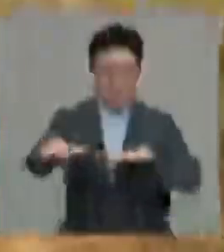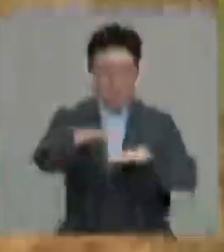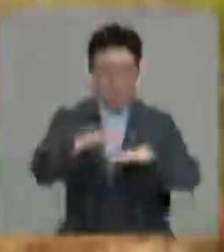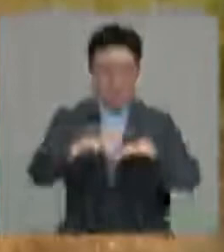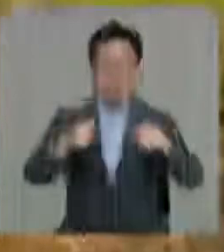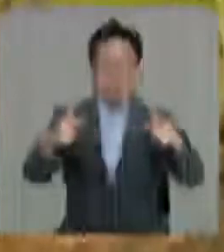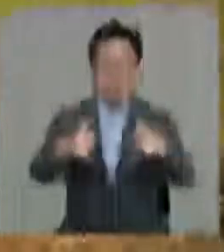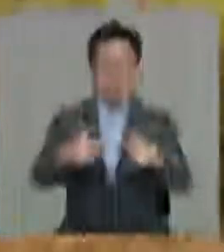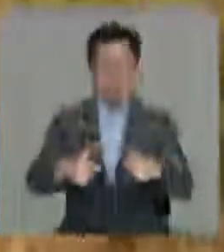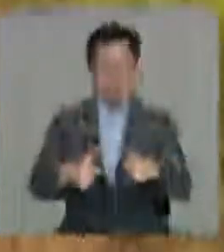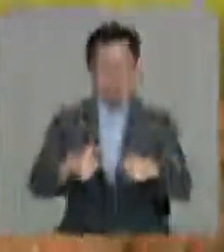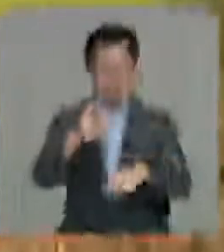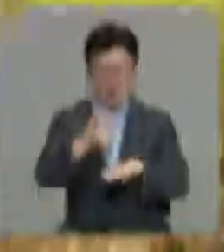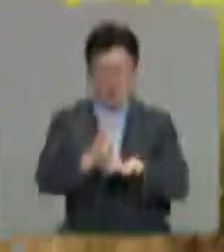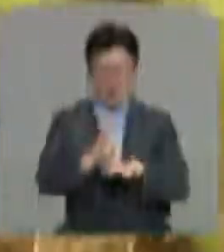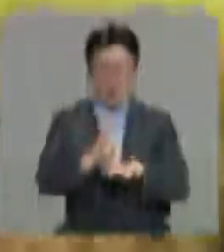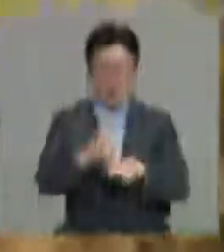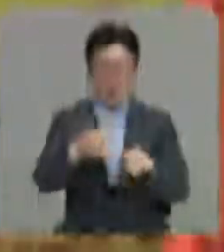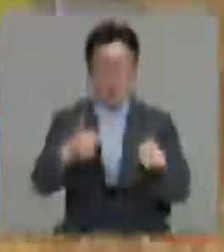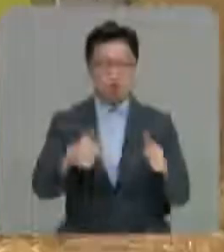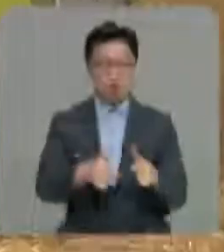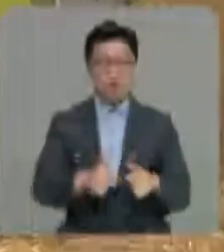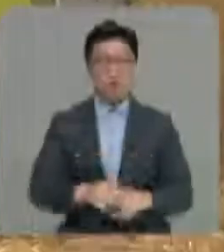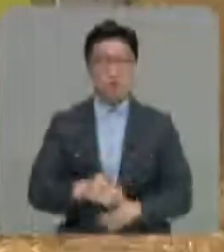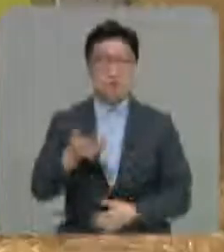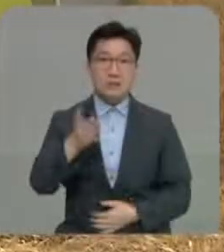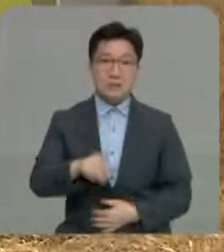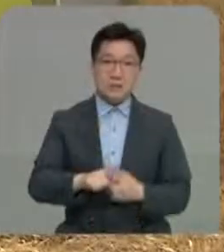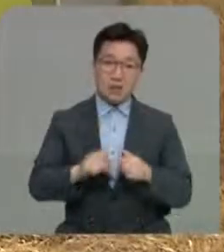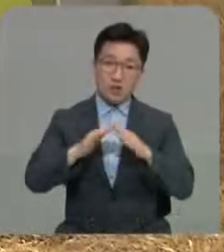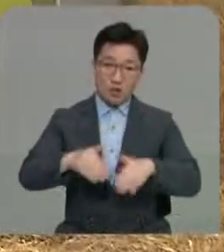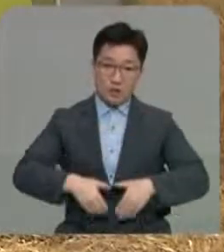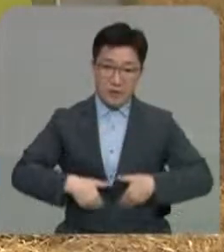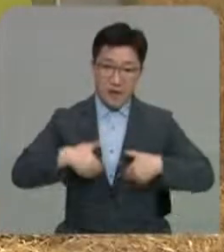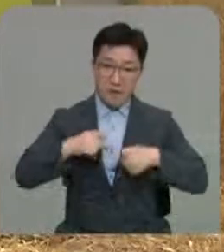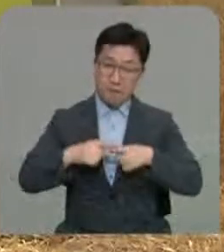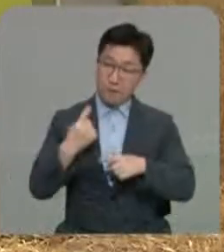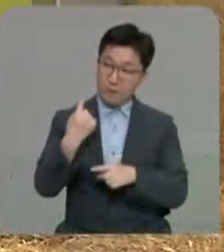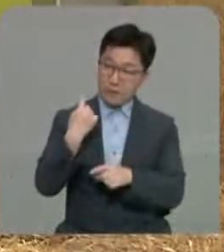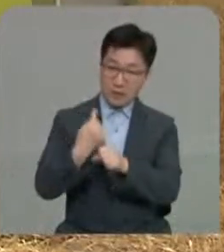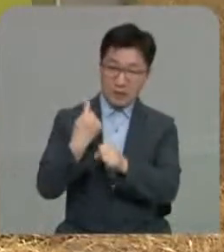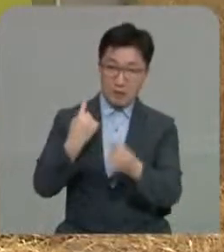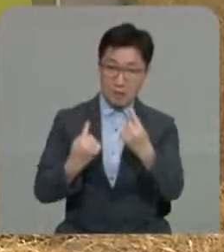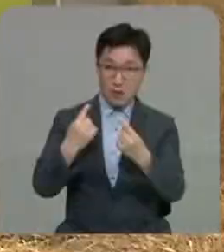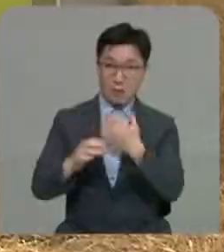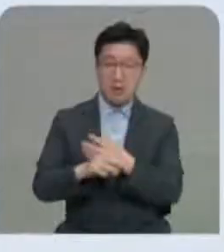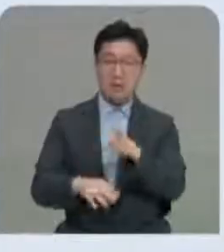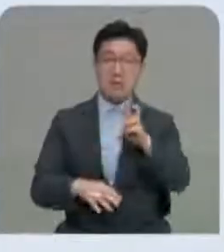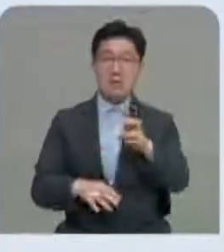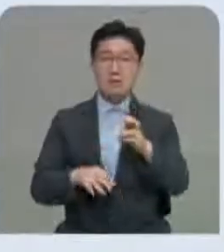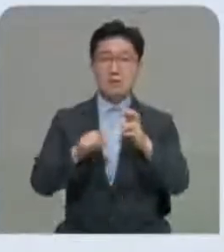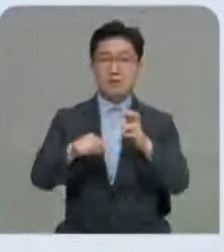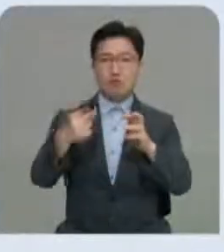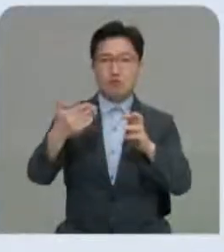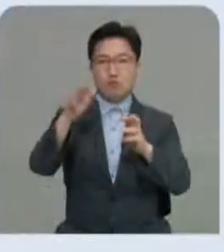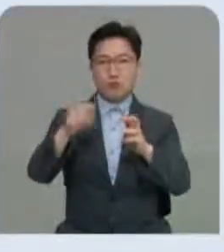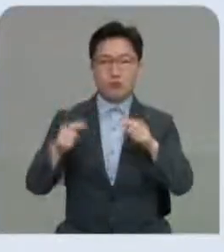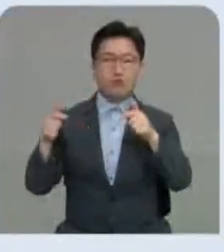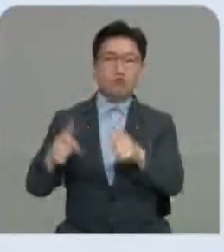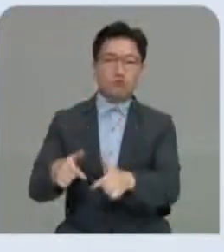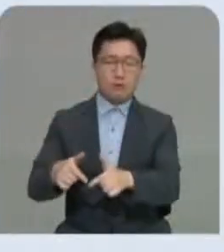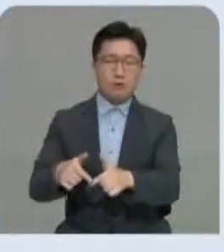줄어 생산량이 감소했습니다 하지만 전남지역 생산량이 지난해에 비해 30.9% 줄면서